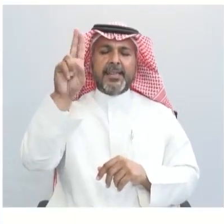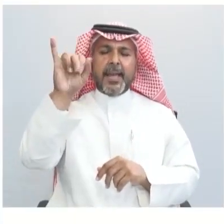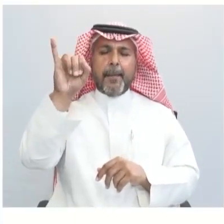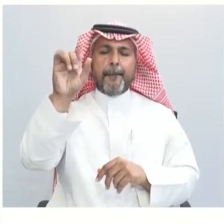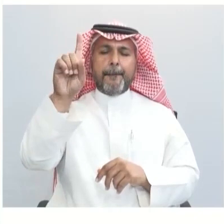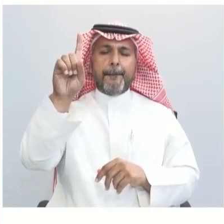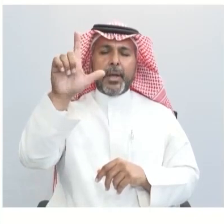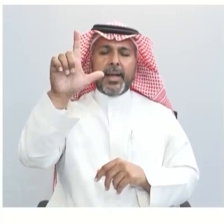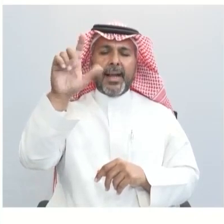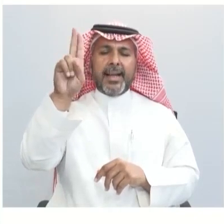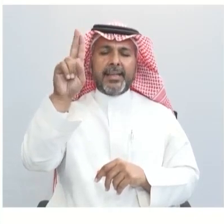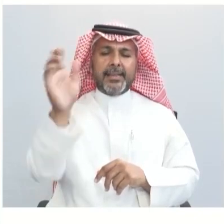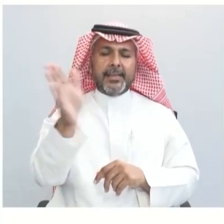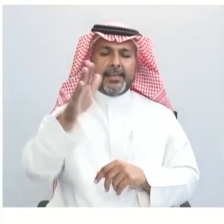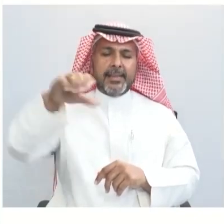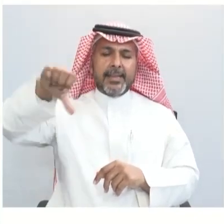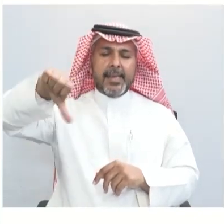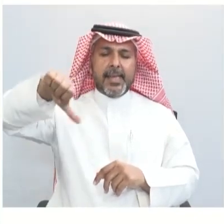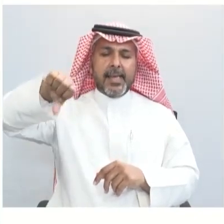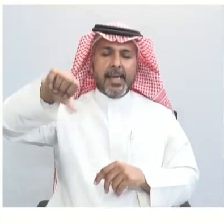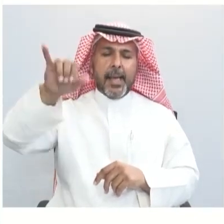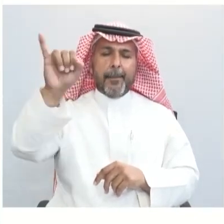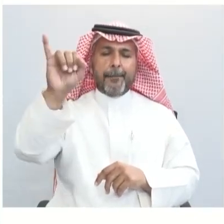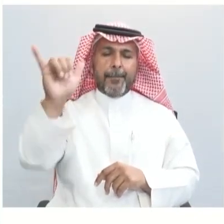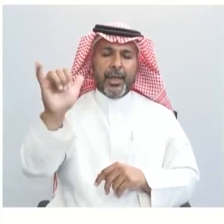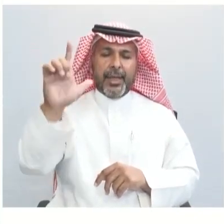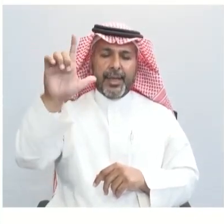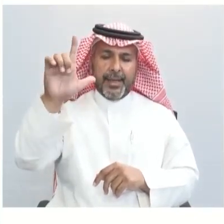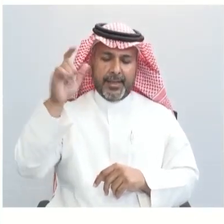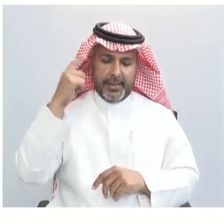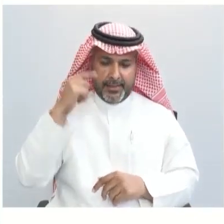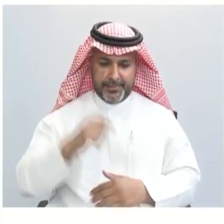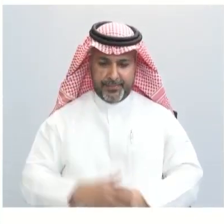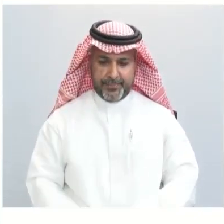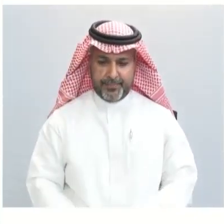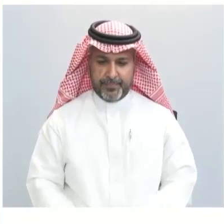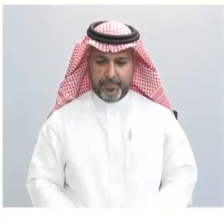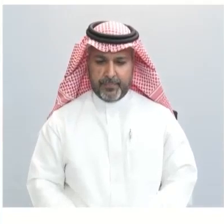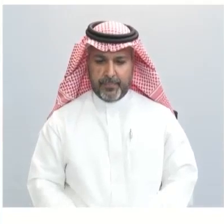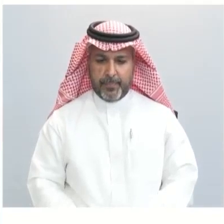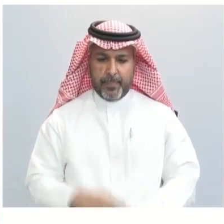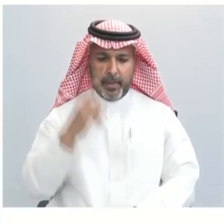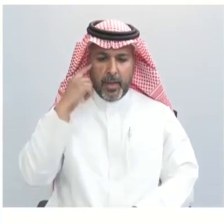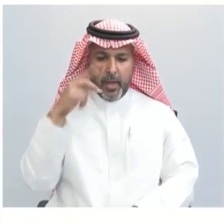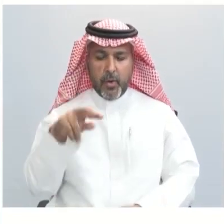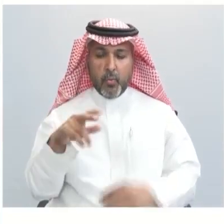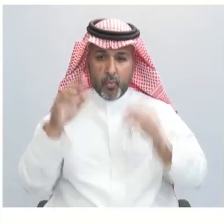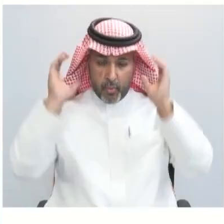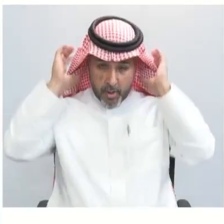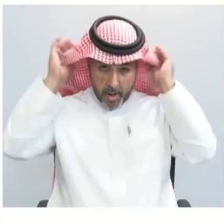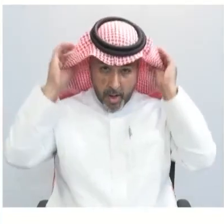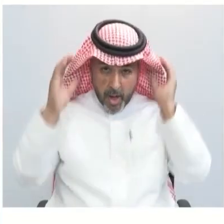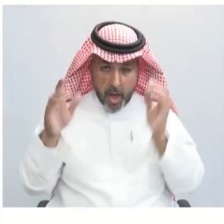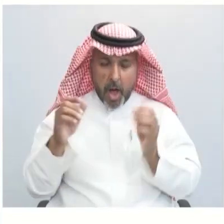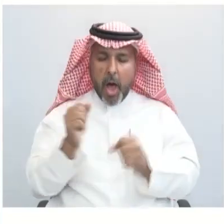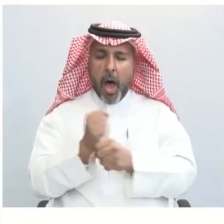قوالب البريد الإلكتروني الإيميل تمبلت، إذا كنت تفضل البرمجة الرسائل من البداية